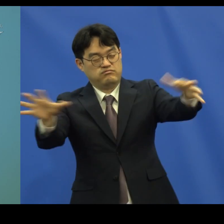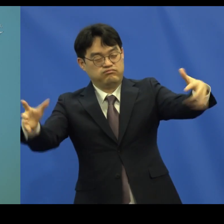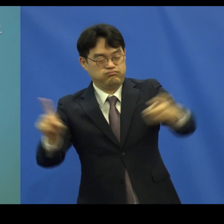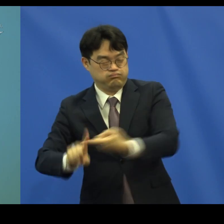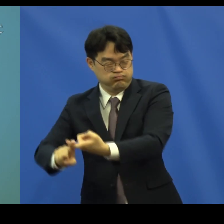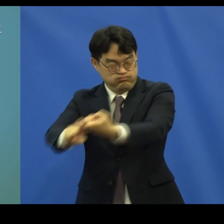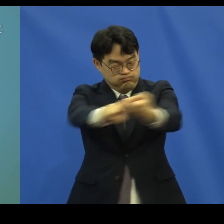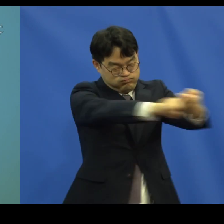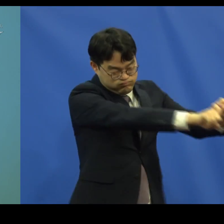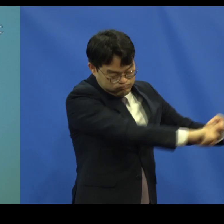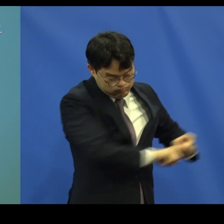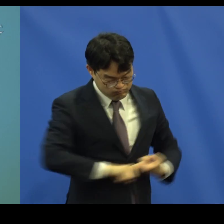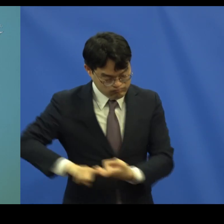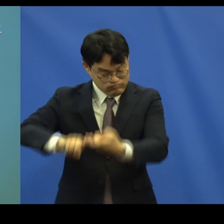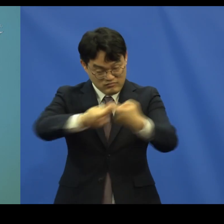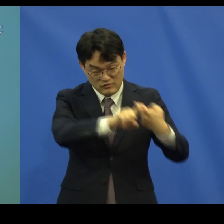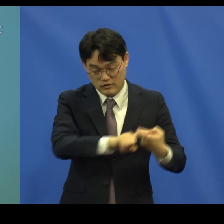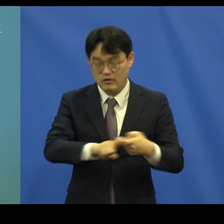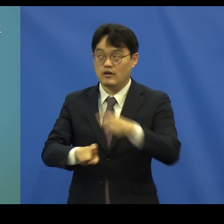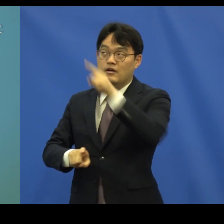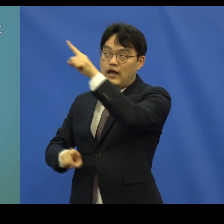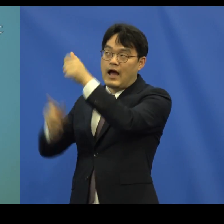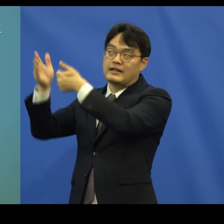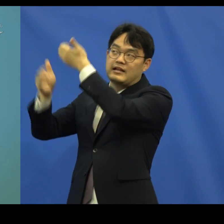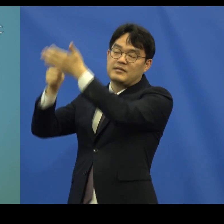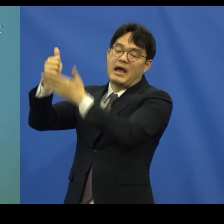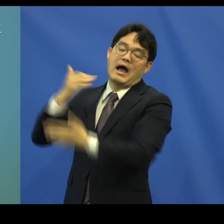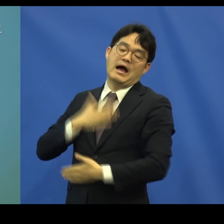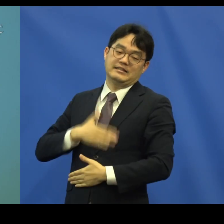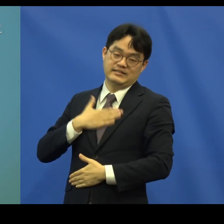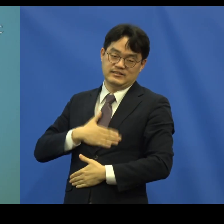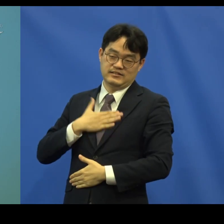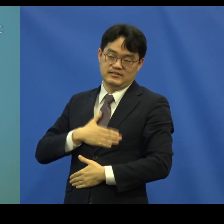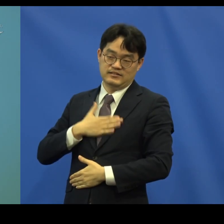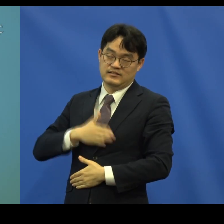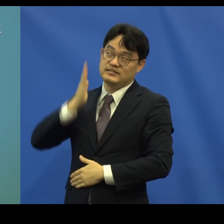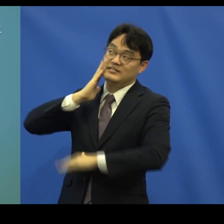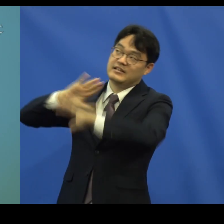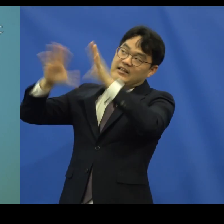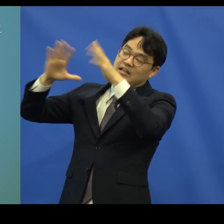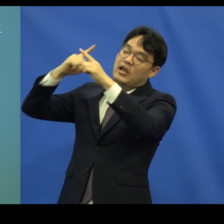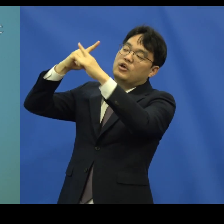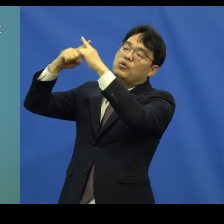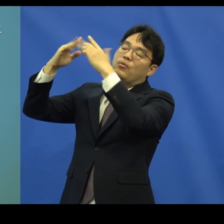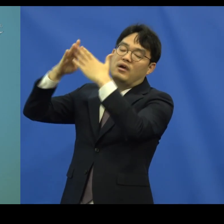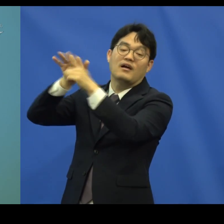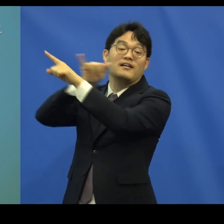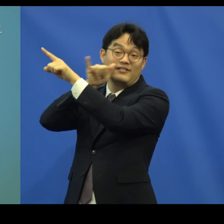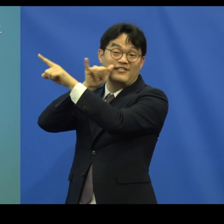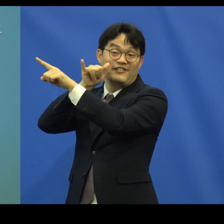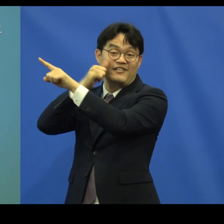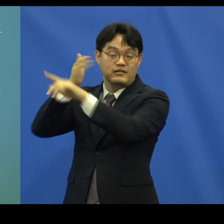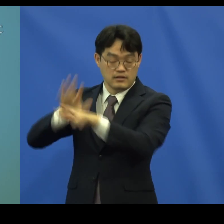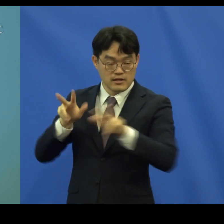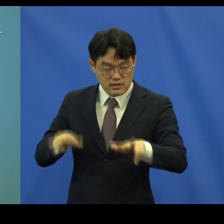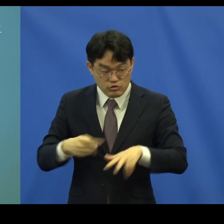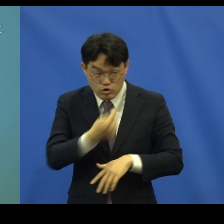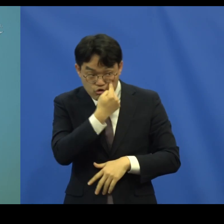교회가 현존하는 거. 2000년 역사 속에 그는 사라지지 않습니다. 지금까지 흥행해 왔습니다. 그런데 이 지역교회는